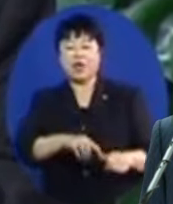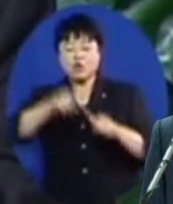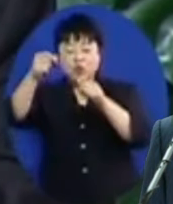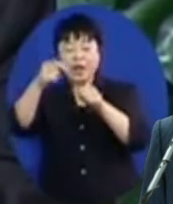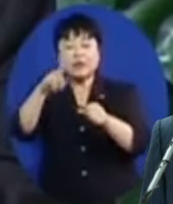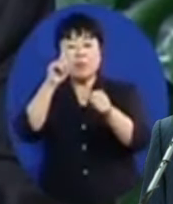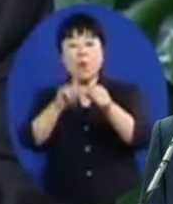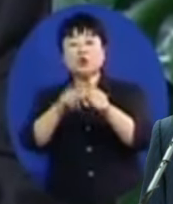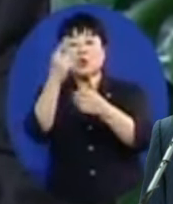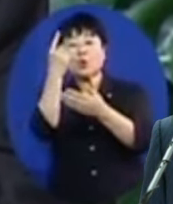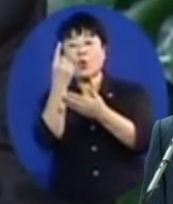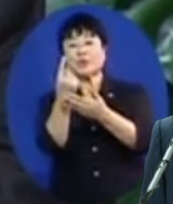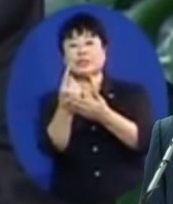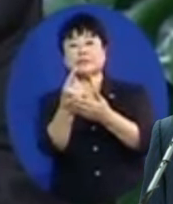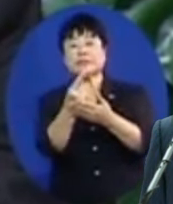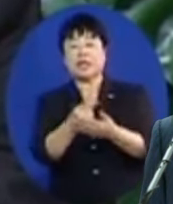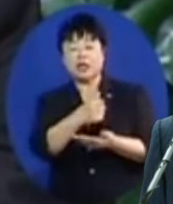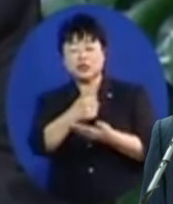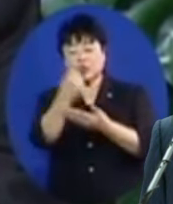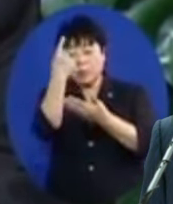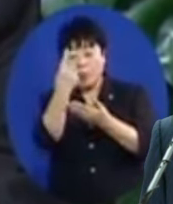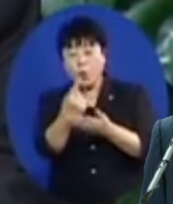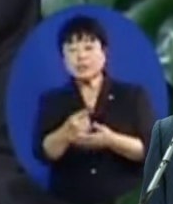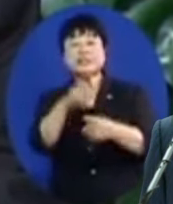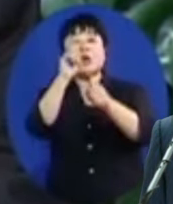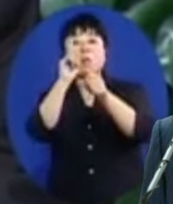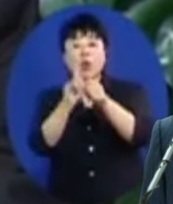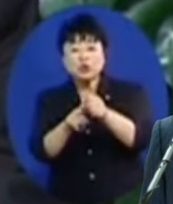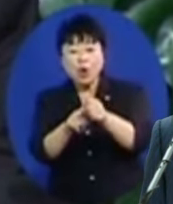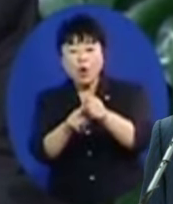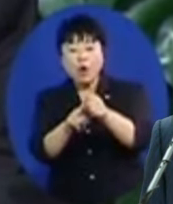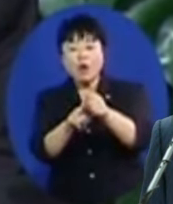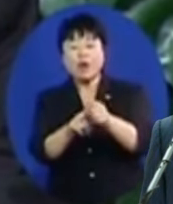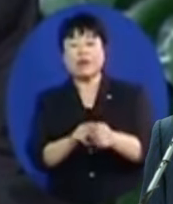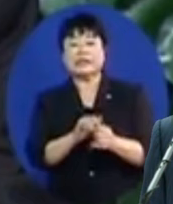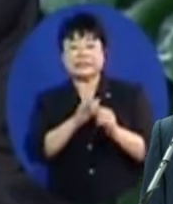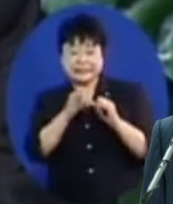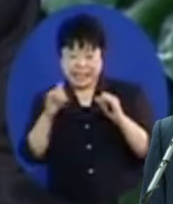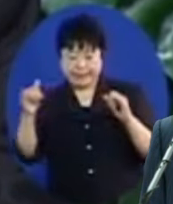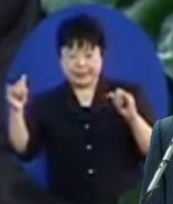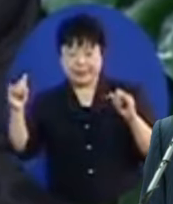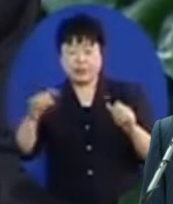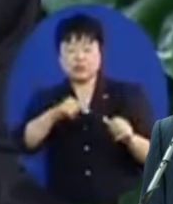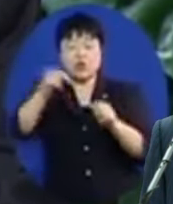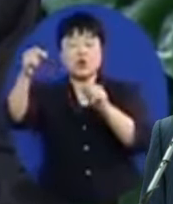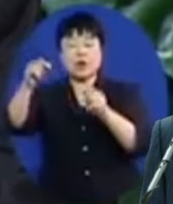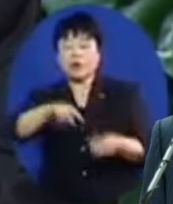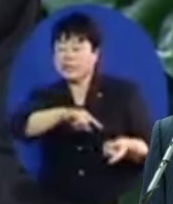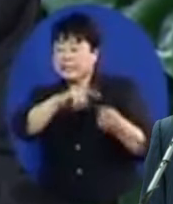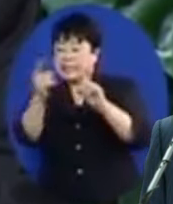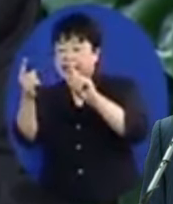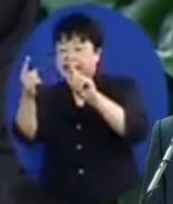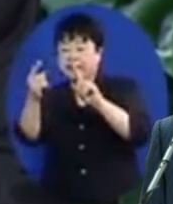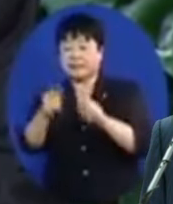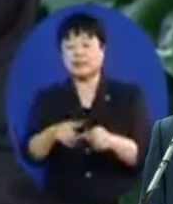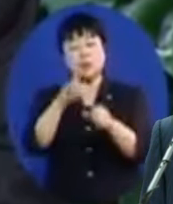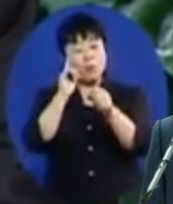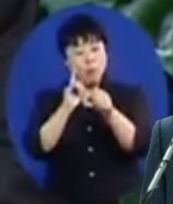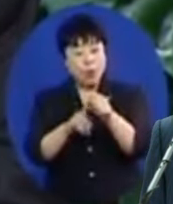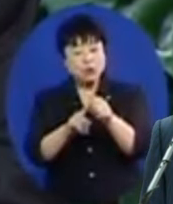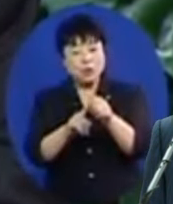위해서 오신 것입니다. 주님이 오신 근본 목적이 사람들을 건지고 살리는 것이 근본